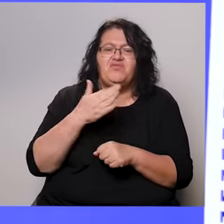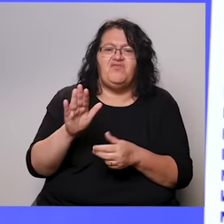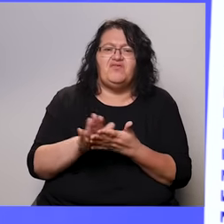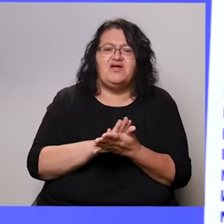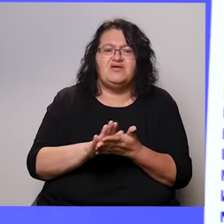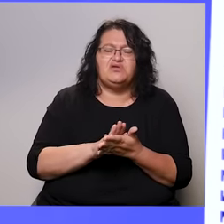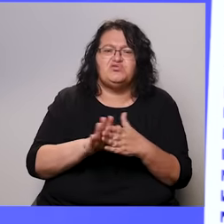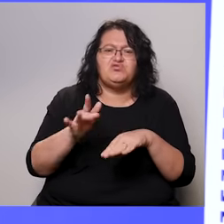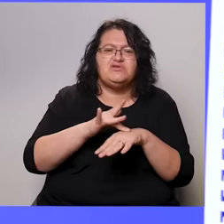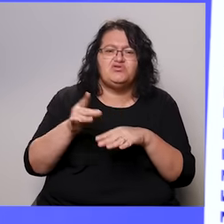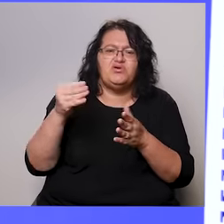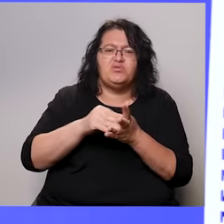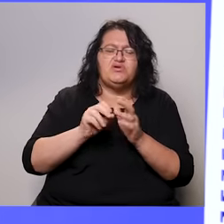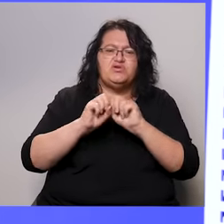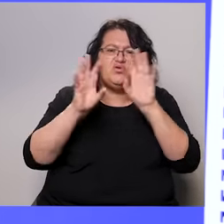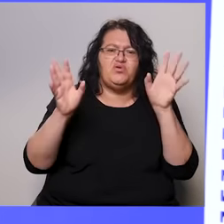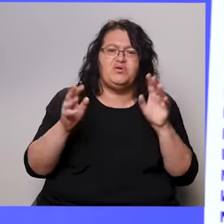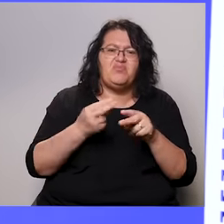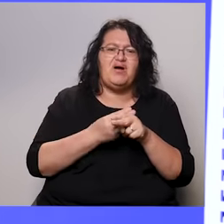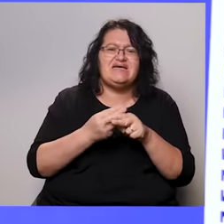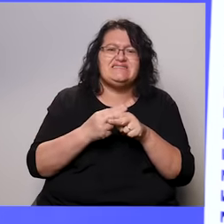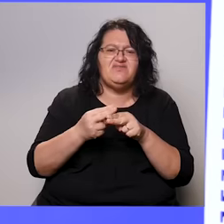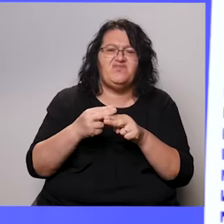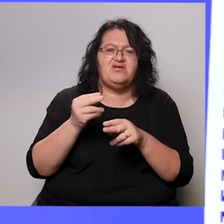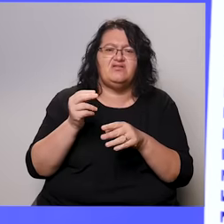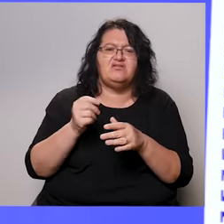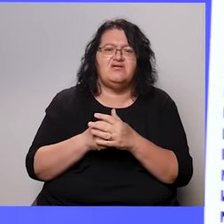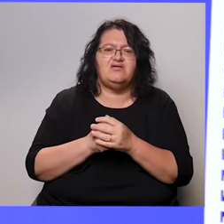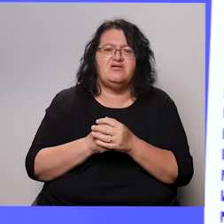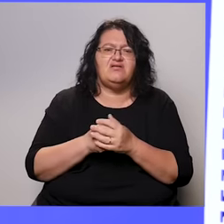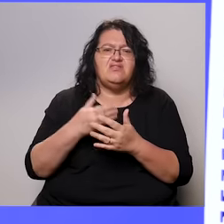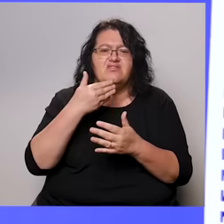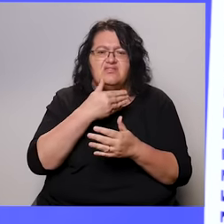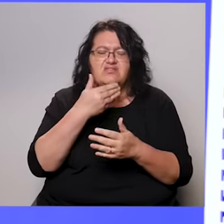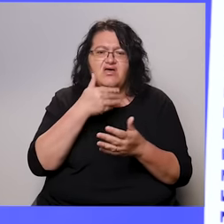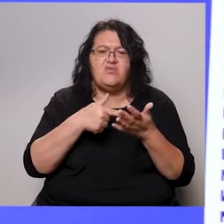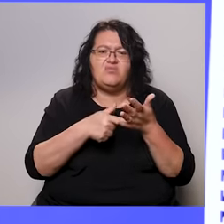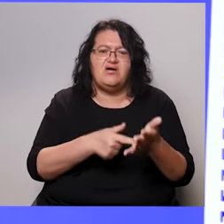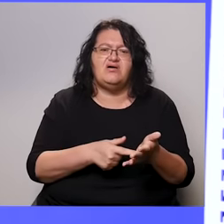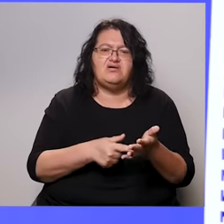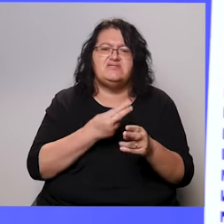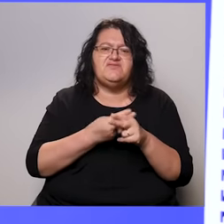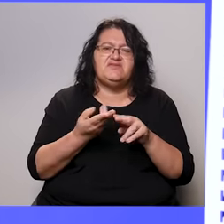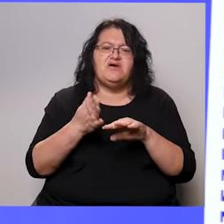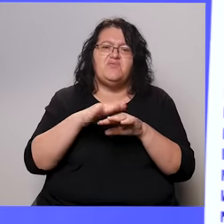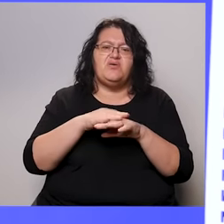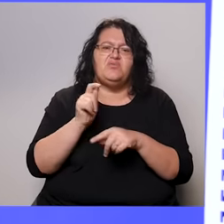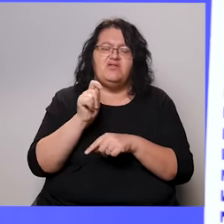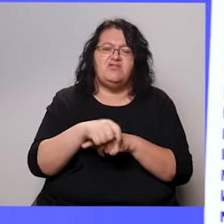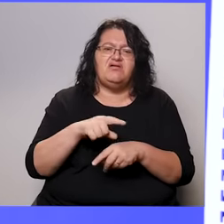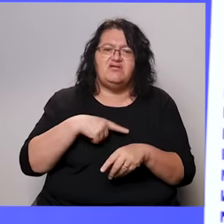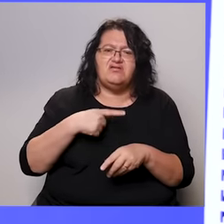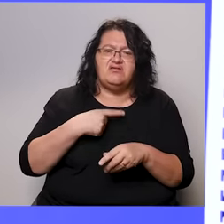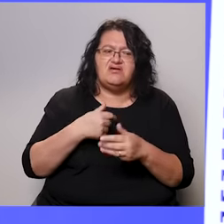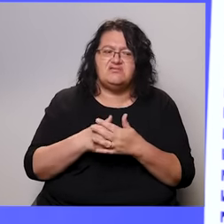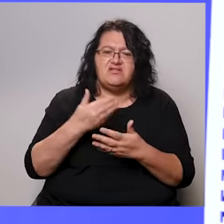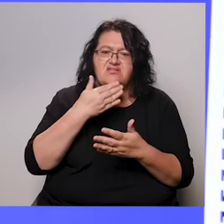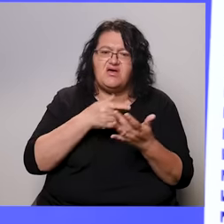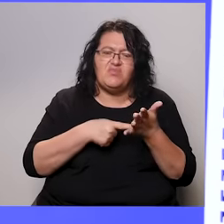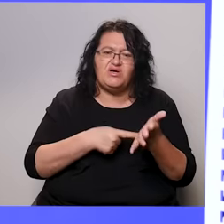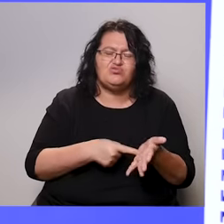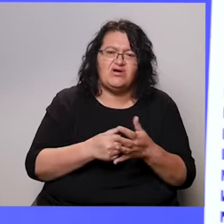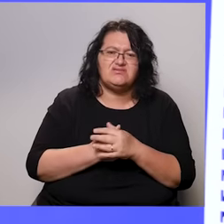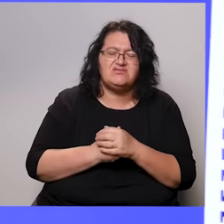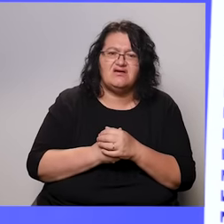încerc să pun într-o lumină mai sfântă decât un subiect. Îi dau eu o sfințenie mai mare decât are subiectul în sine,